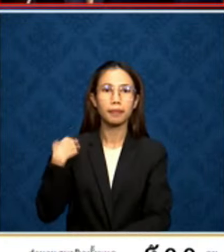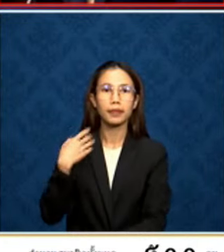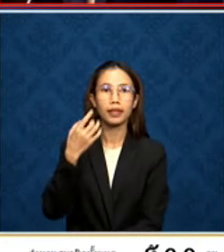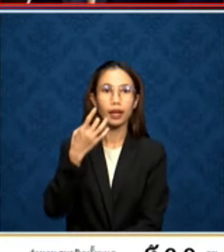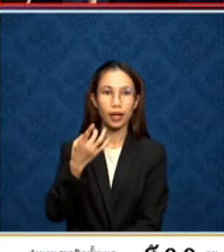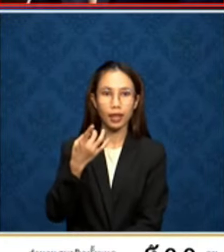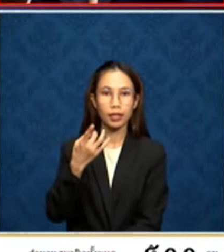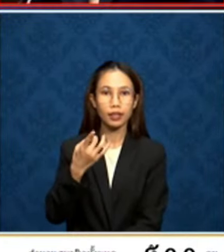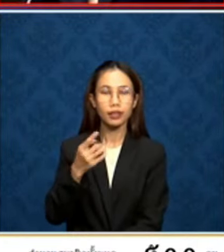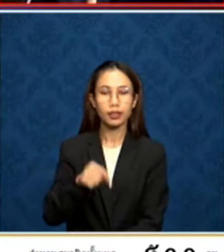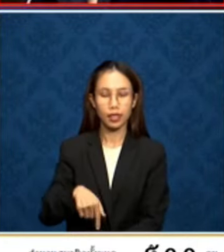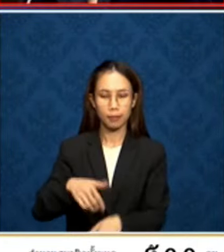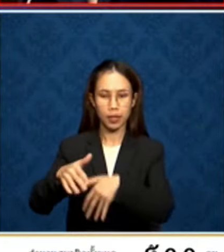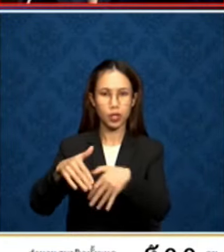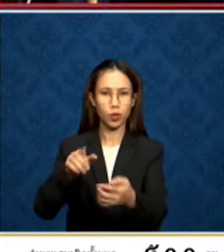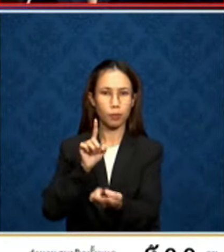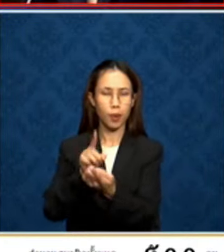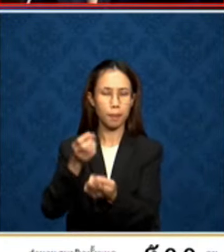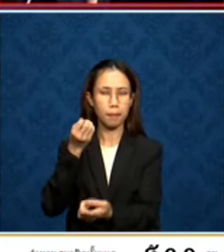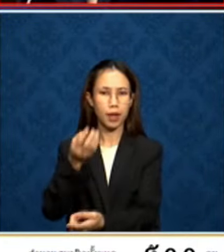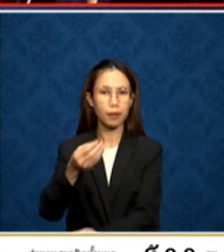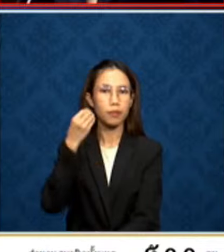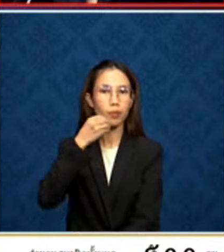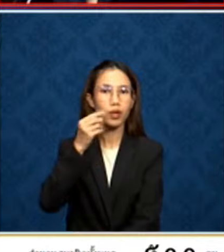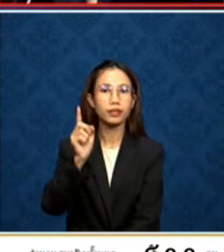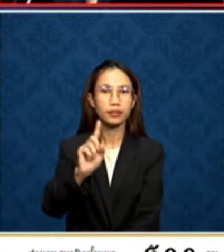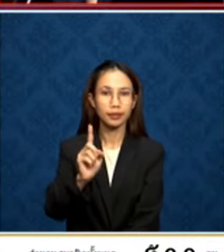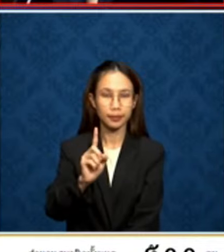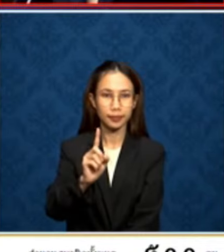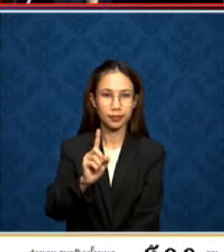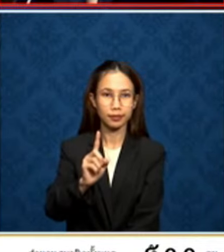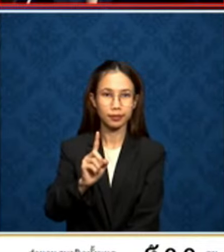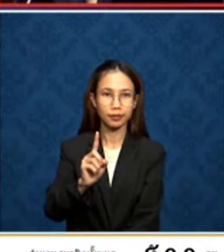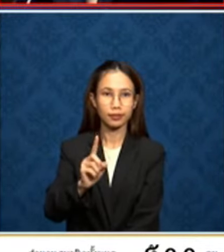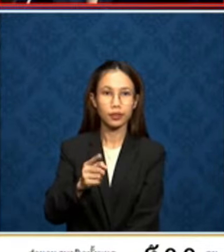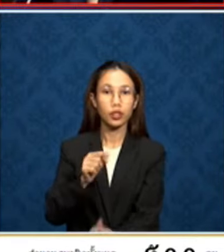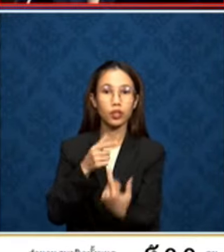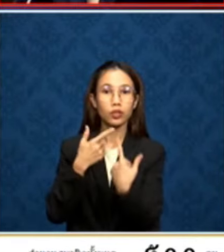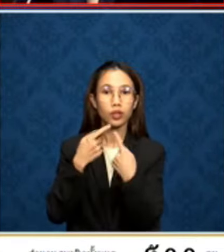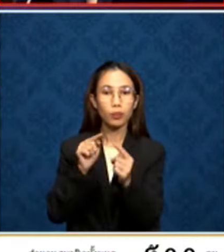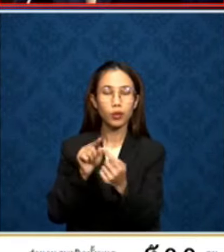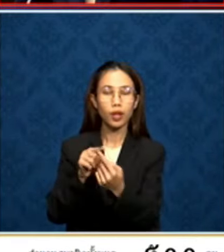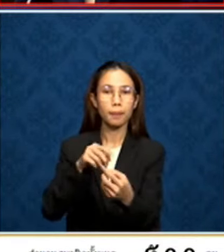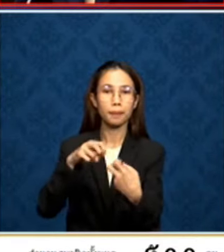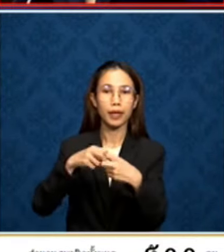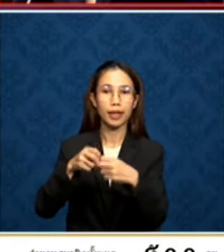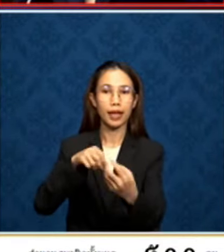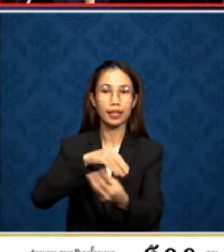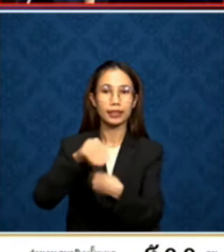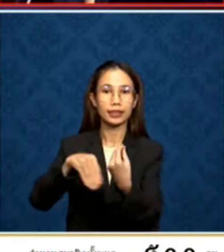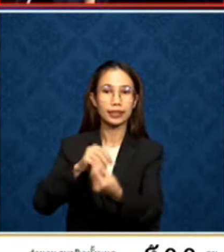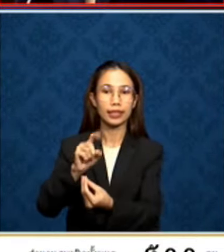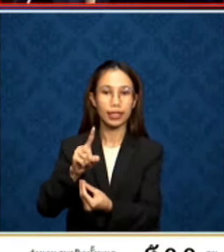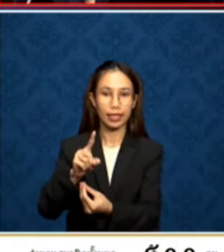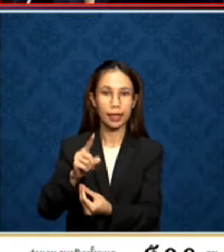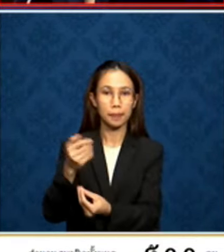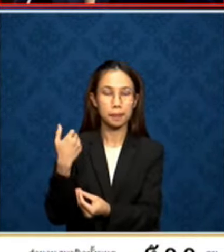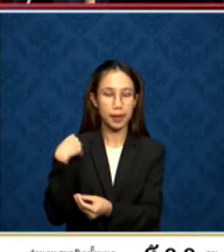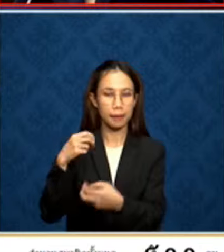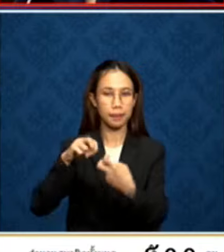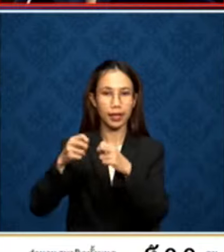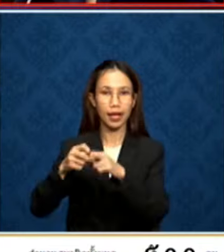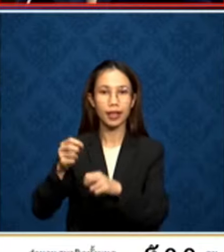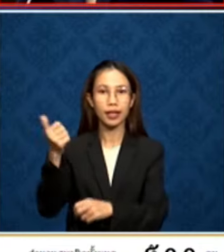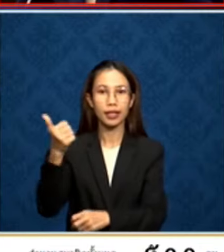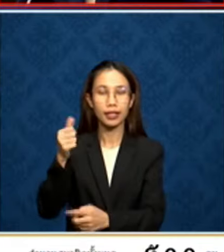พวกเขานั้นประสบมากที่สุดคำตอบที่นอกเหนือจากในเรื่องของปัญหาเศรษฐกิจแล้วดิฉันมั่นใจว่าเราจะได้